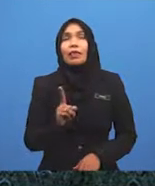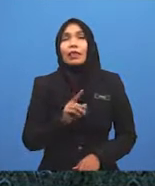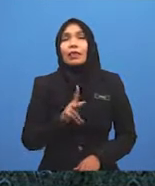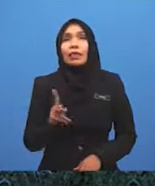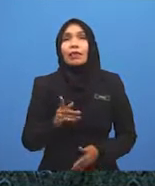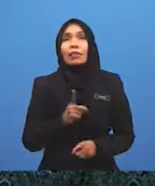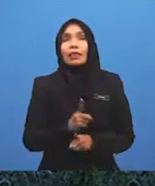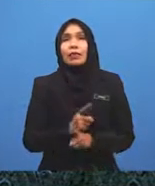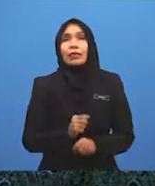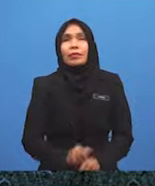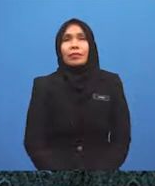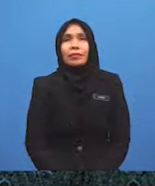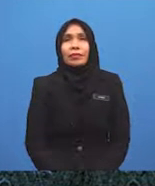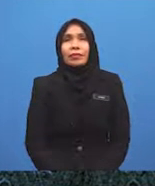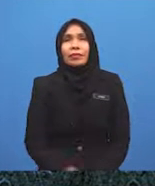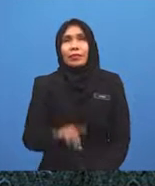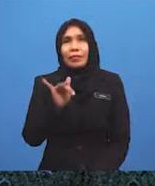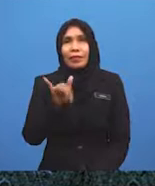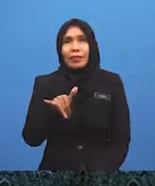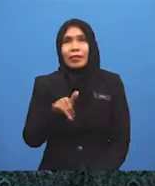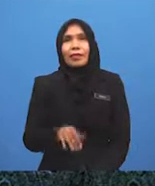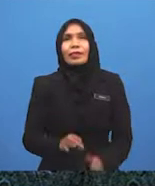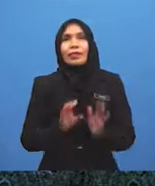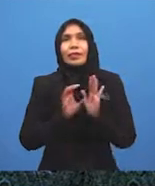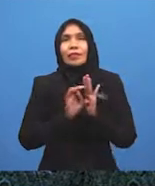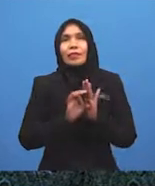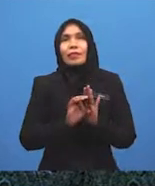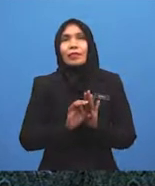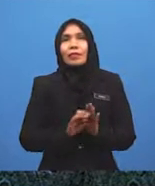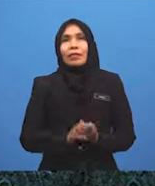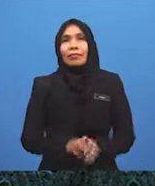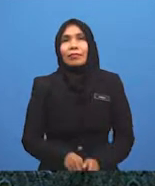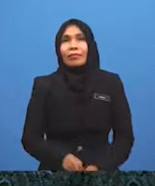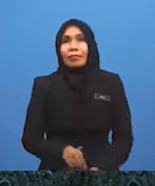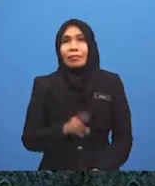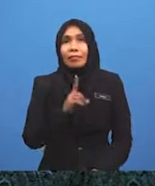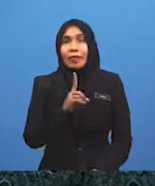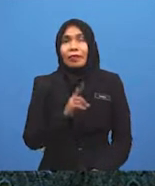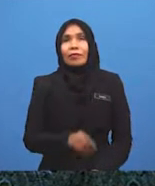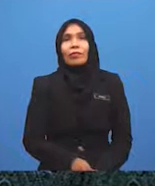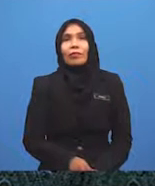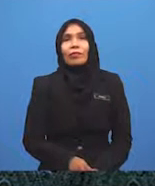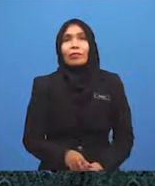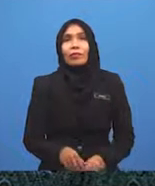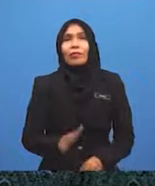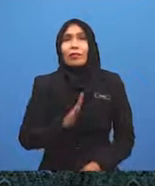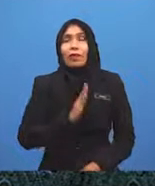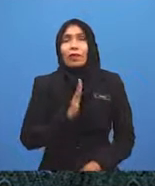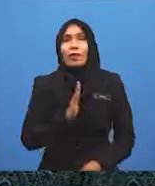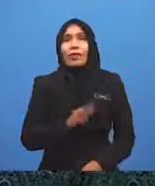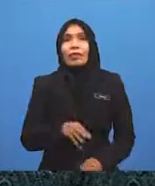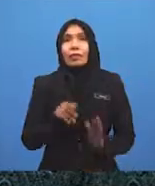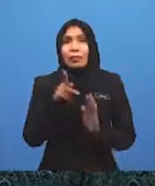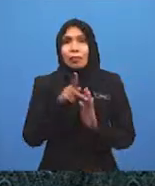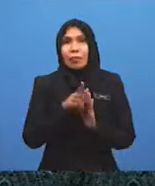betul. Ya, gambar pertama menunjukkan adab berpakaian yang